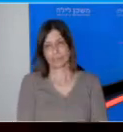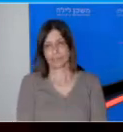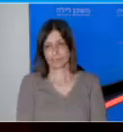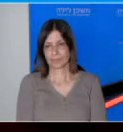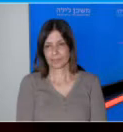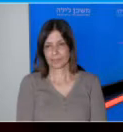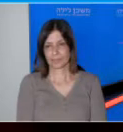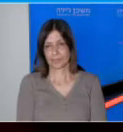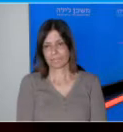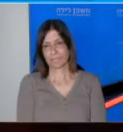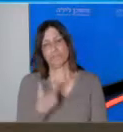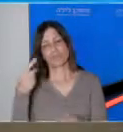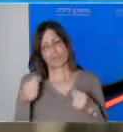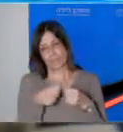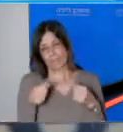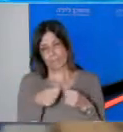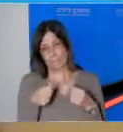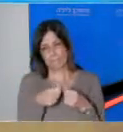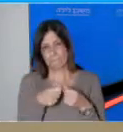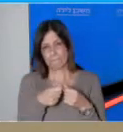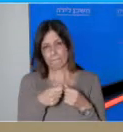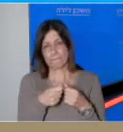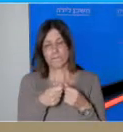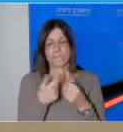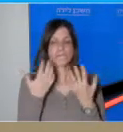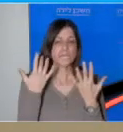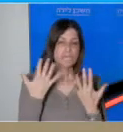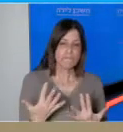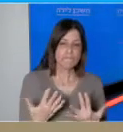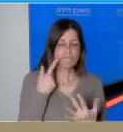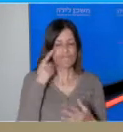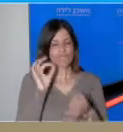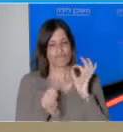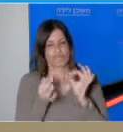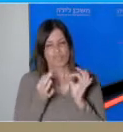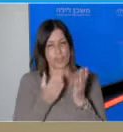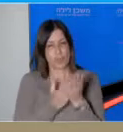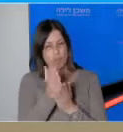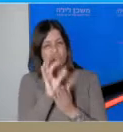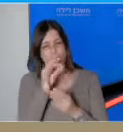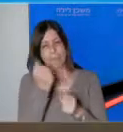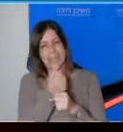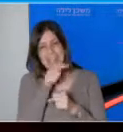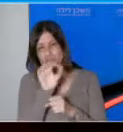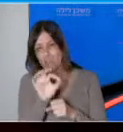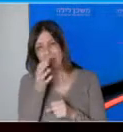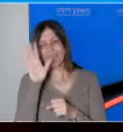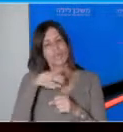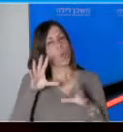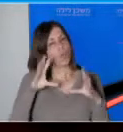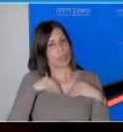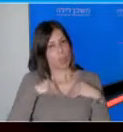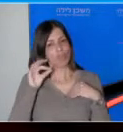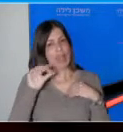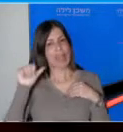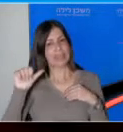תראה, לגבי עמות המידה והשיפוט המוסרי של מעשיה, ואפילו הנכונות של